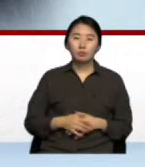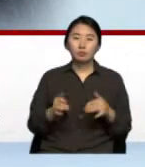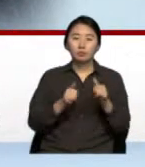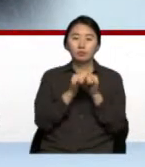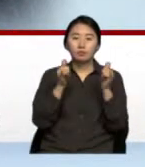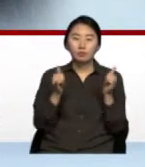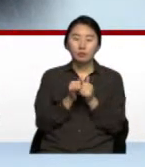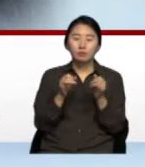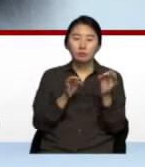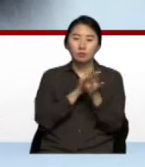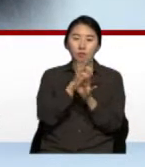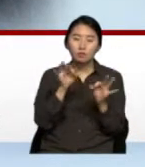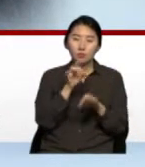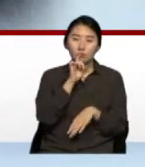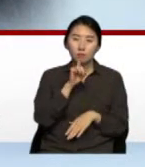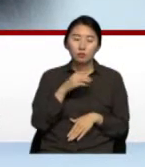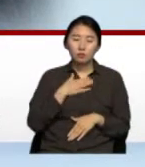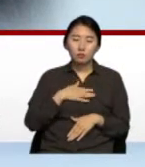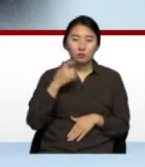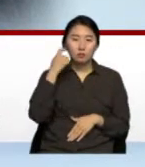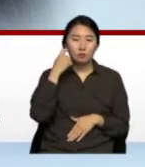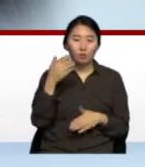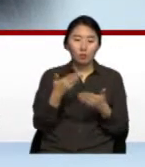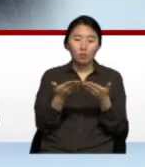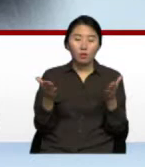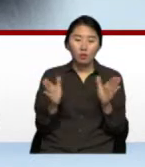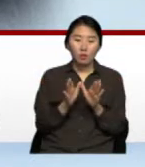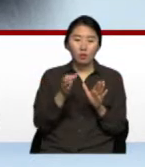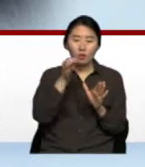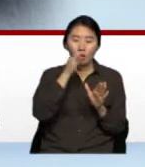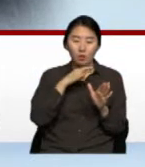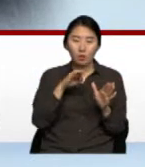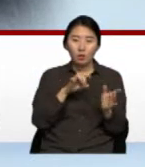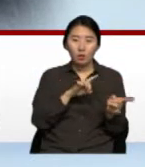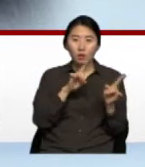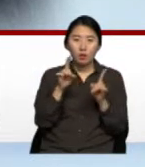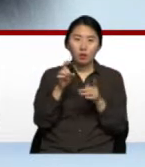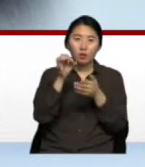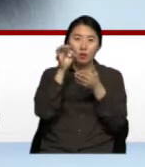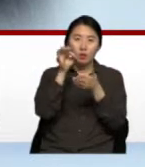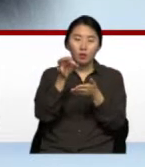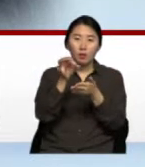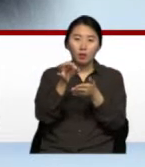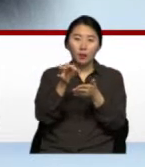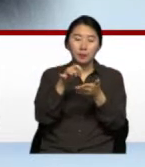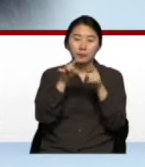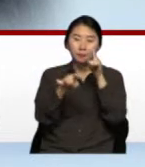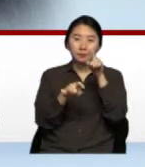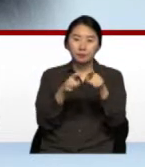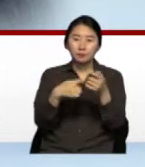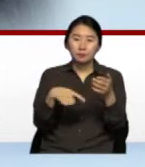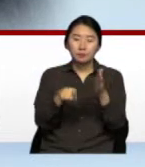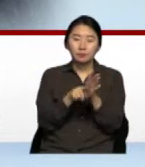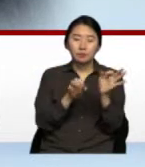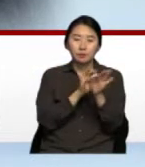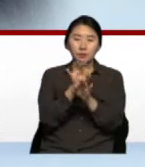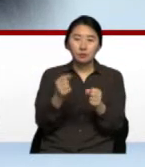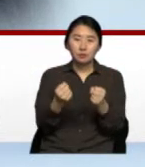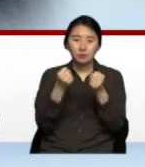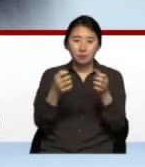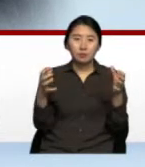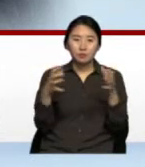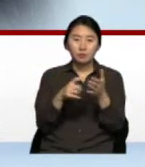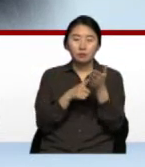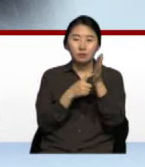사회적 경제라는 말 알고 계십니까? 공동의 이익을 창출하고 사회적 가치를 실현하기 위해 경제 조직이 협력하는 것을